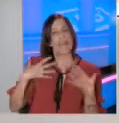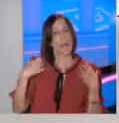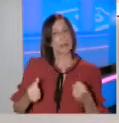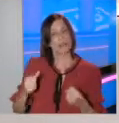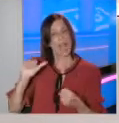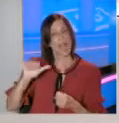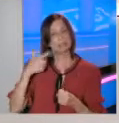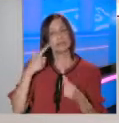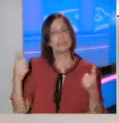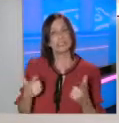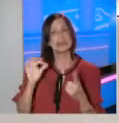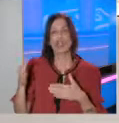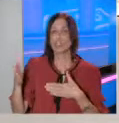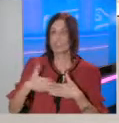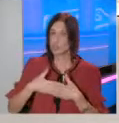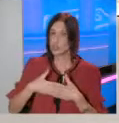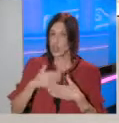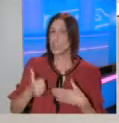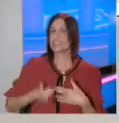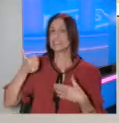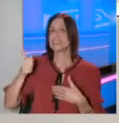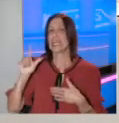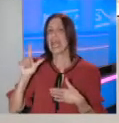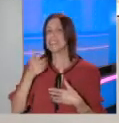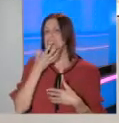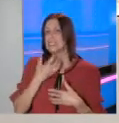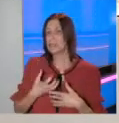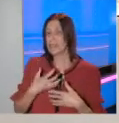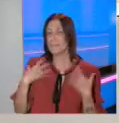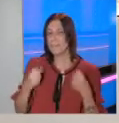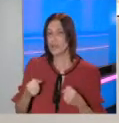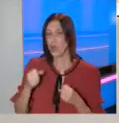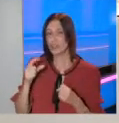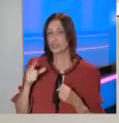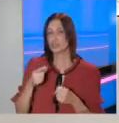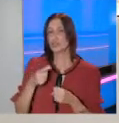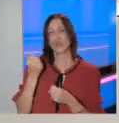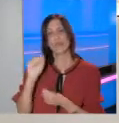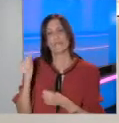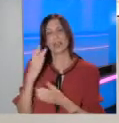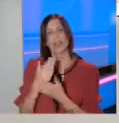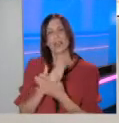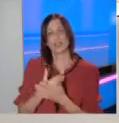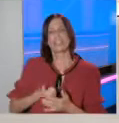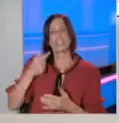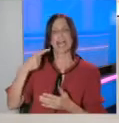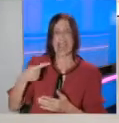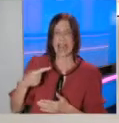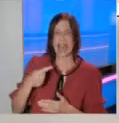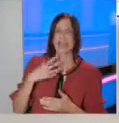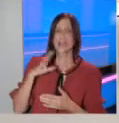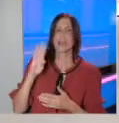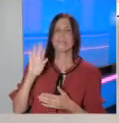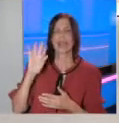עם מסיבה של רעייתו, את השר ליצמן שנטען שהפר את ההנחיות ונדבק בקורונה, השר גלנט, חבר הכנסת ברקת, השר